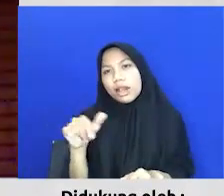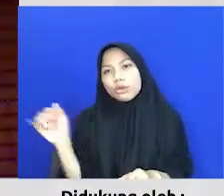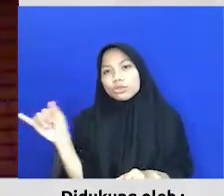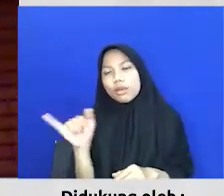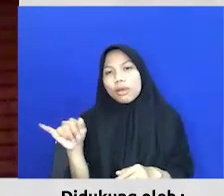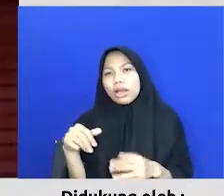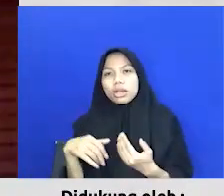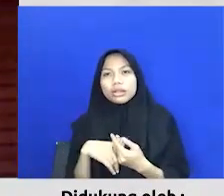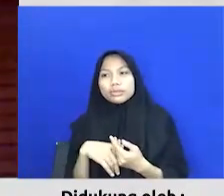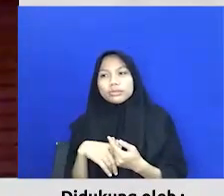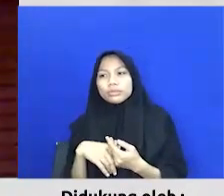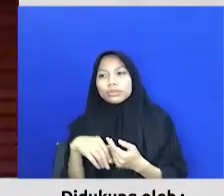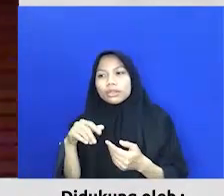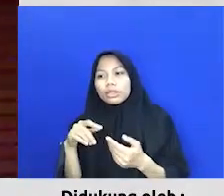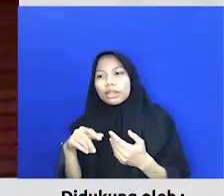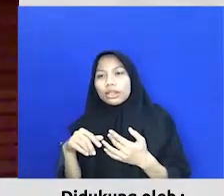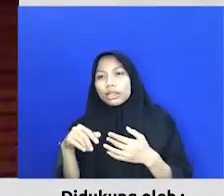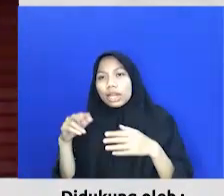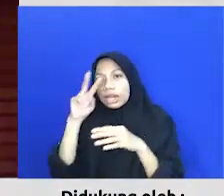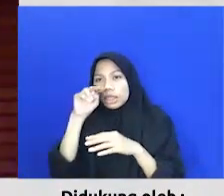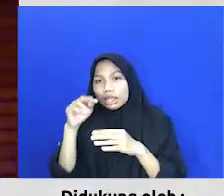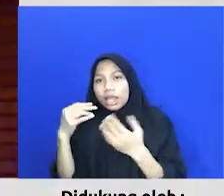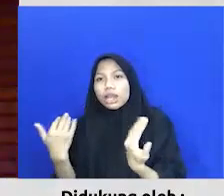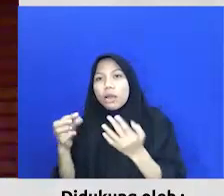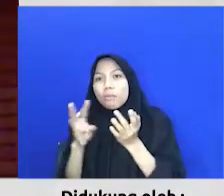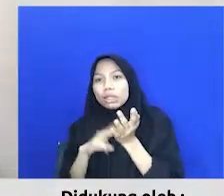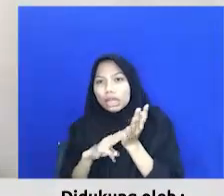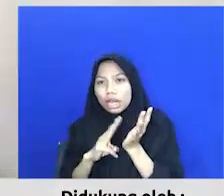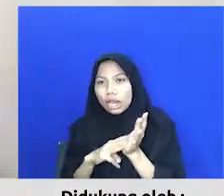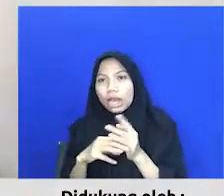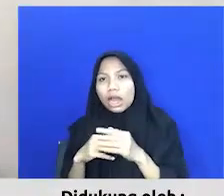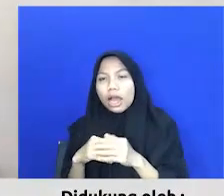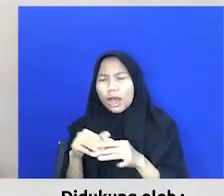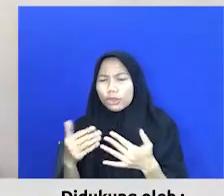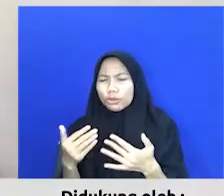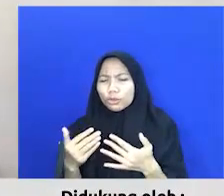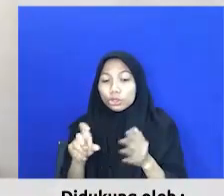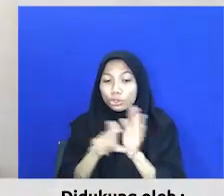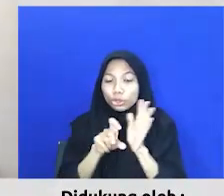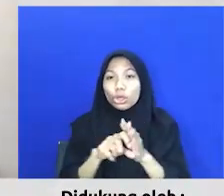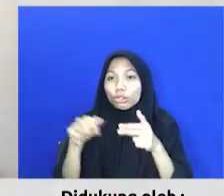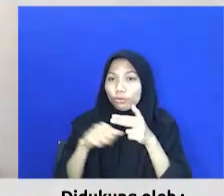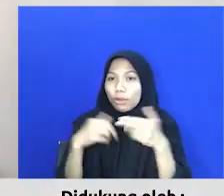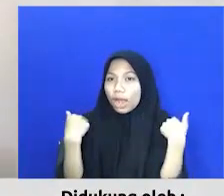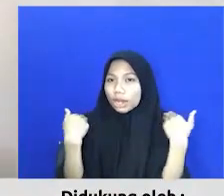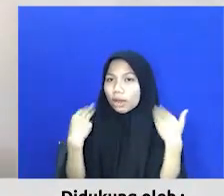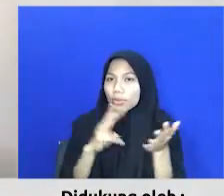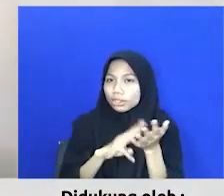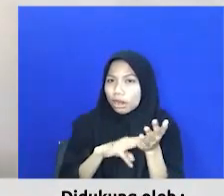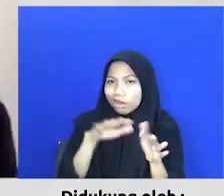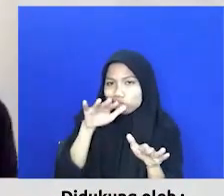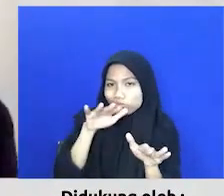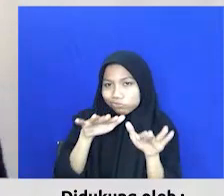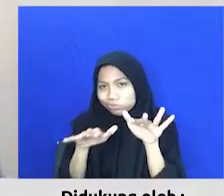ada keberanian gitu untuk memberikan gagasan gitu ya, Indonesia itu seperti apa gitu, Indonesia versi Usmar itu seperti apa